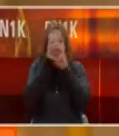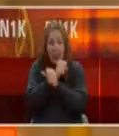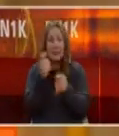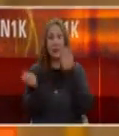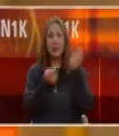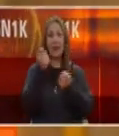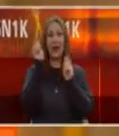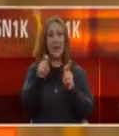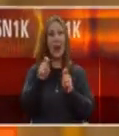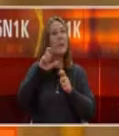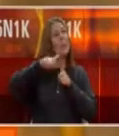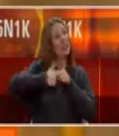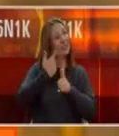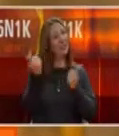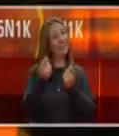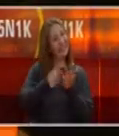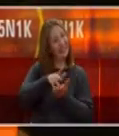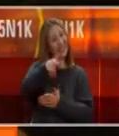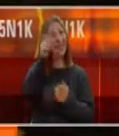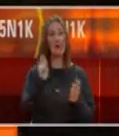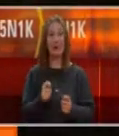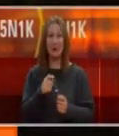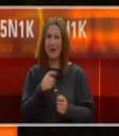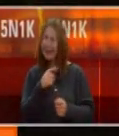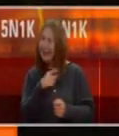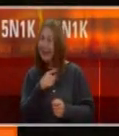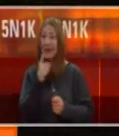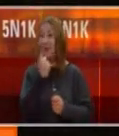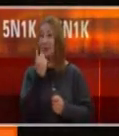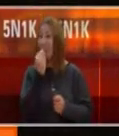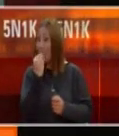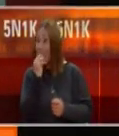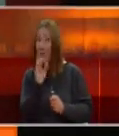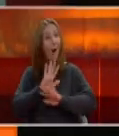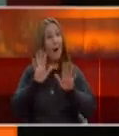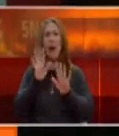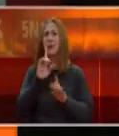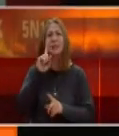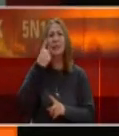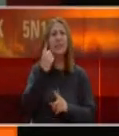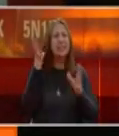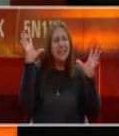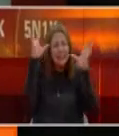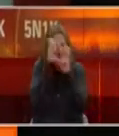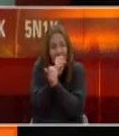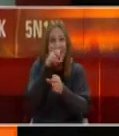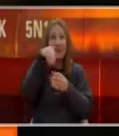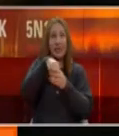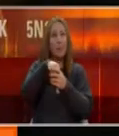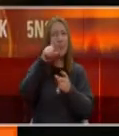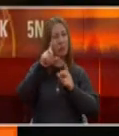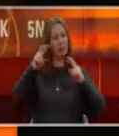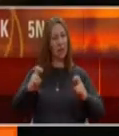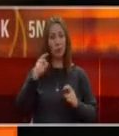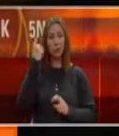yaparak projeyi sürdürmeye çalışıyoruz. Bu yemek projesi var herhalde. Sadece yemek değil, başka birçok şey var. Yani zifiri karanlıkta bir mekan